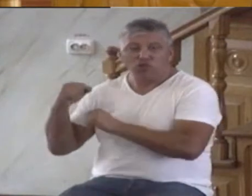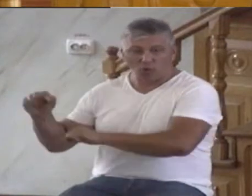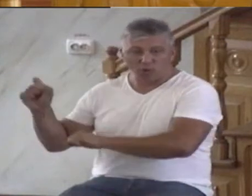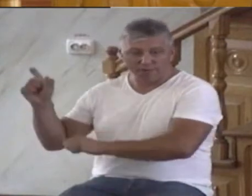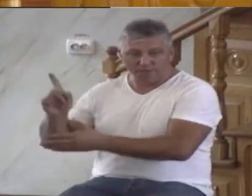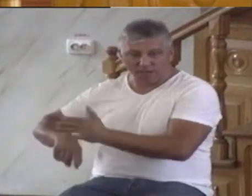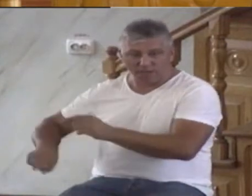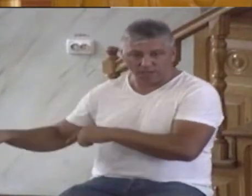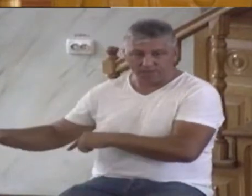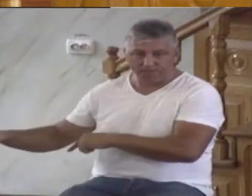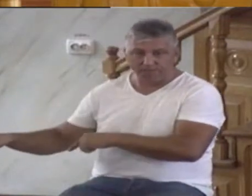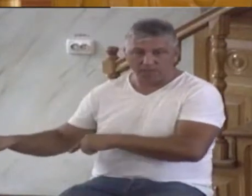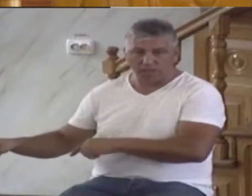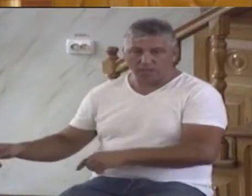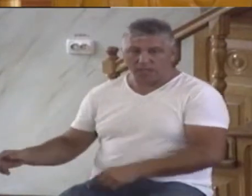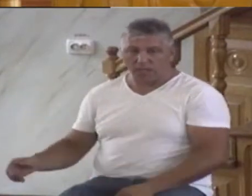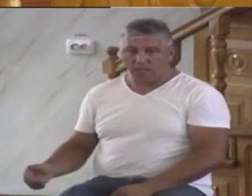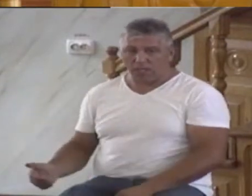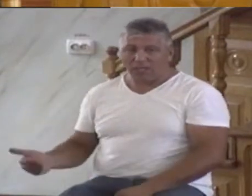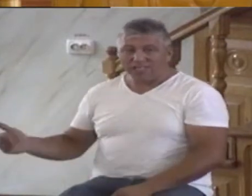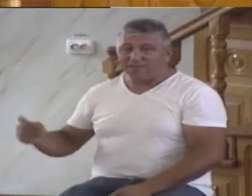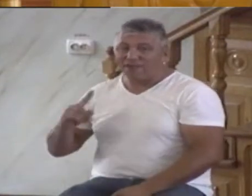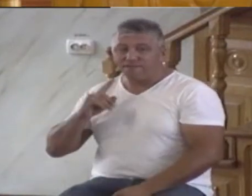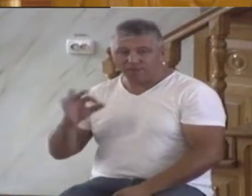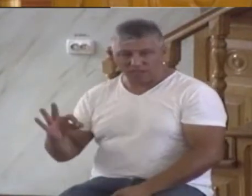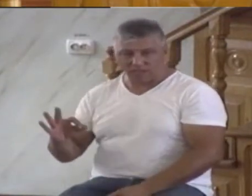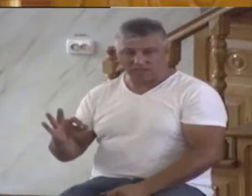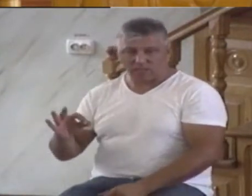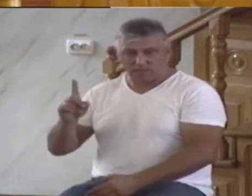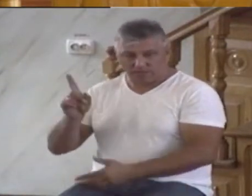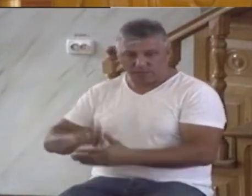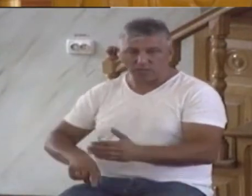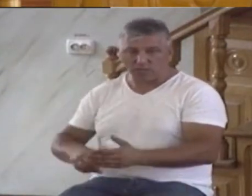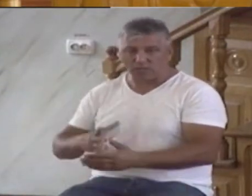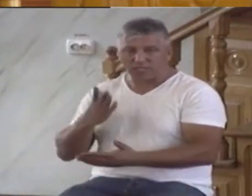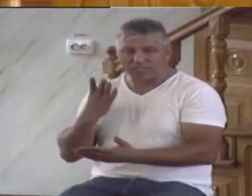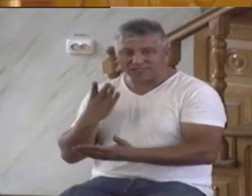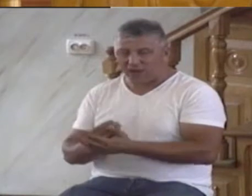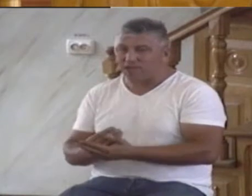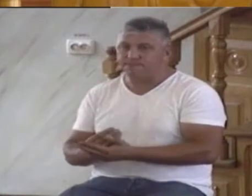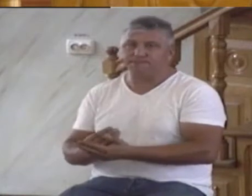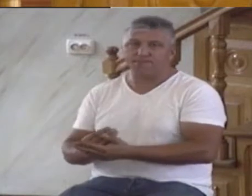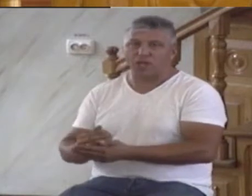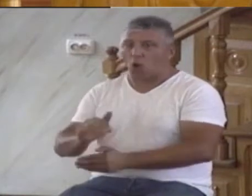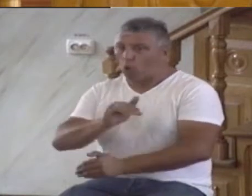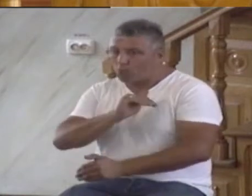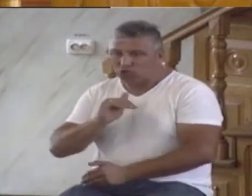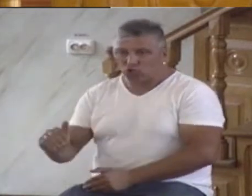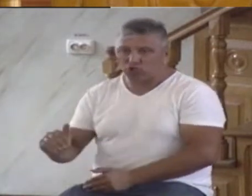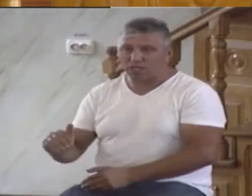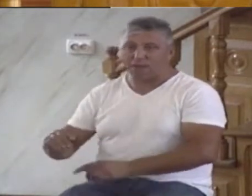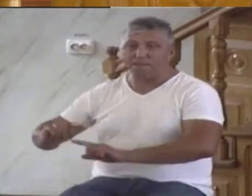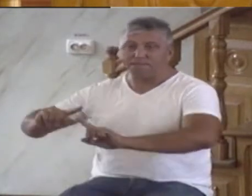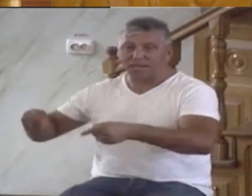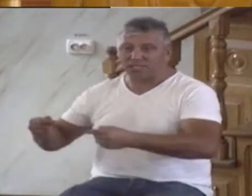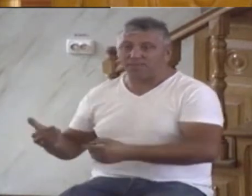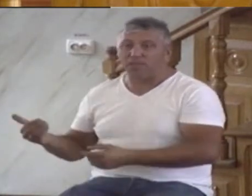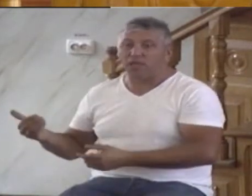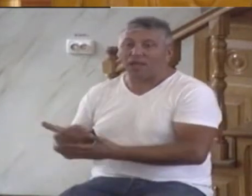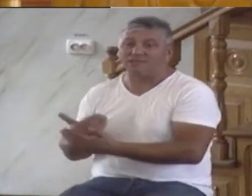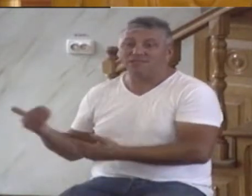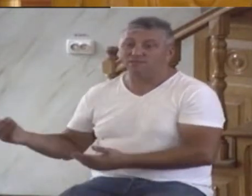Таким образом, верность своим убеждениям потребовала от него настоящего геройства.